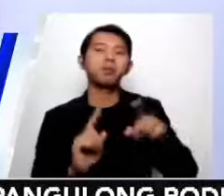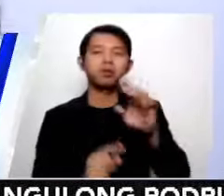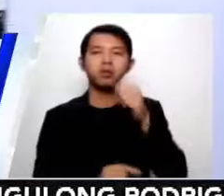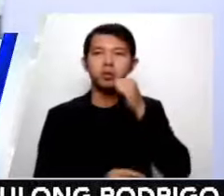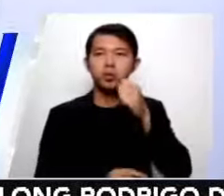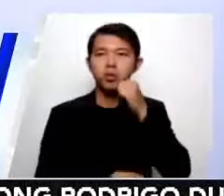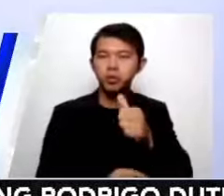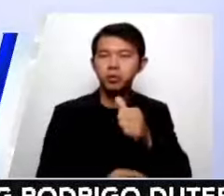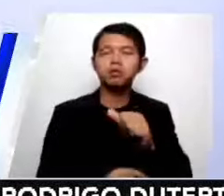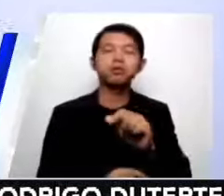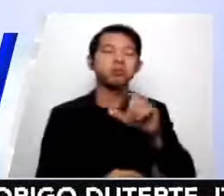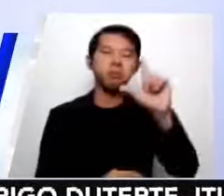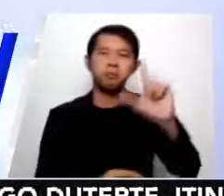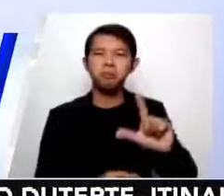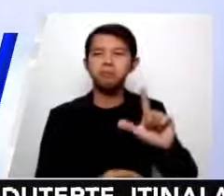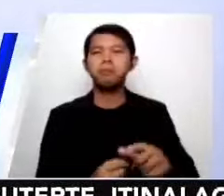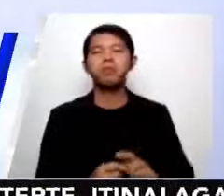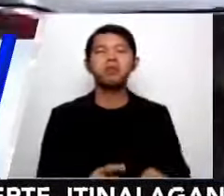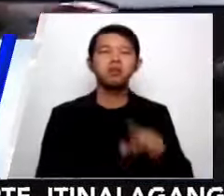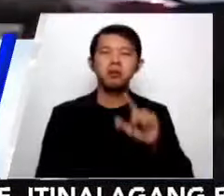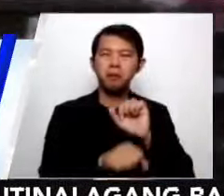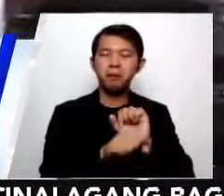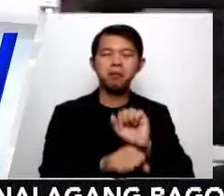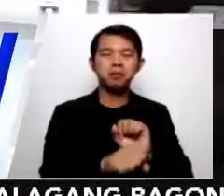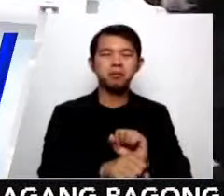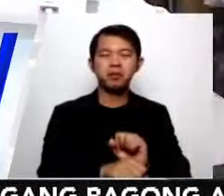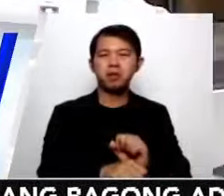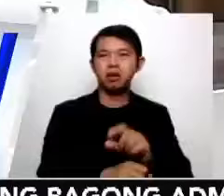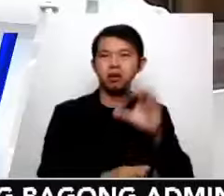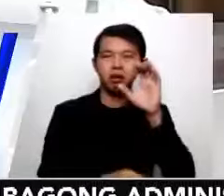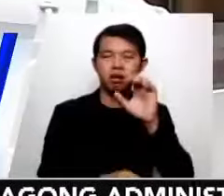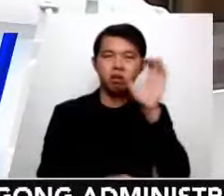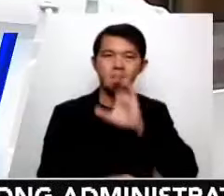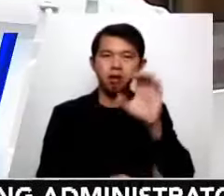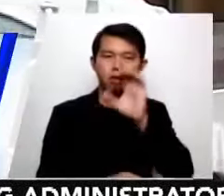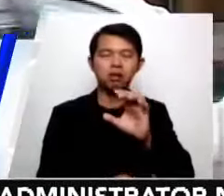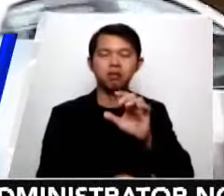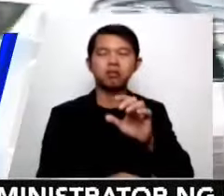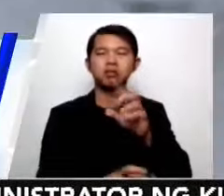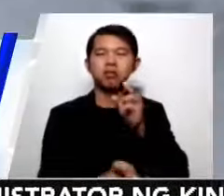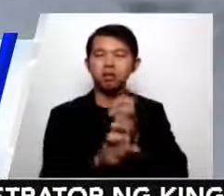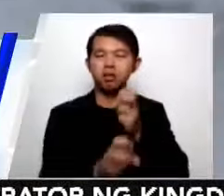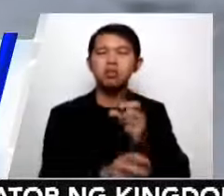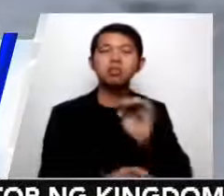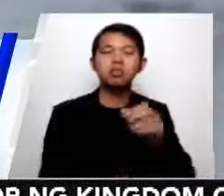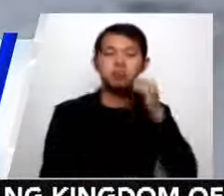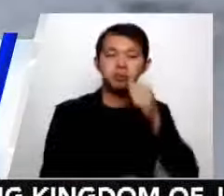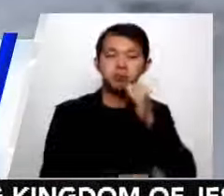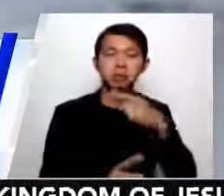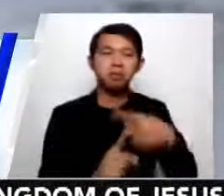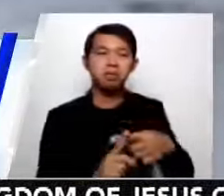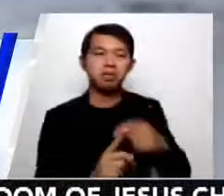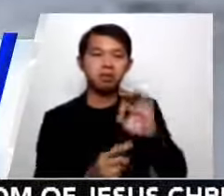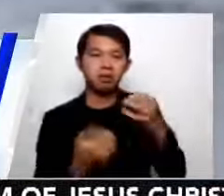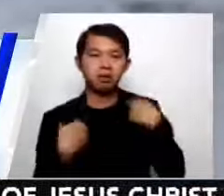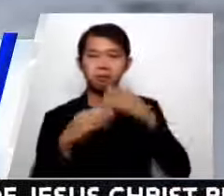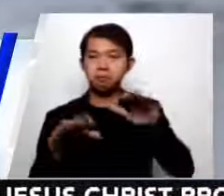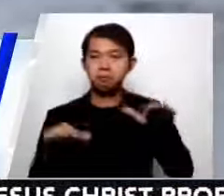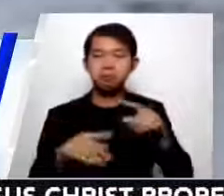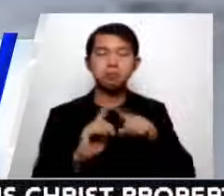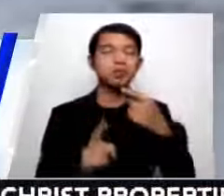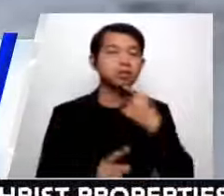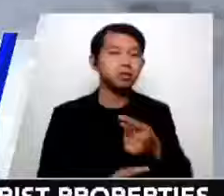babae, lalo't ilang kumpanya na ang nagtatanong kung may anak sila. Paalala ng Department of Labor and Employment, di